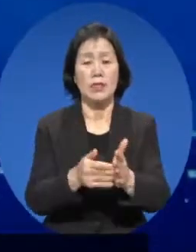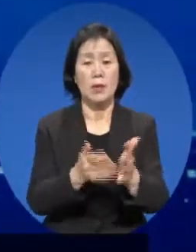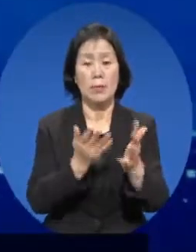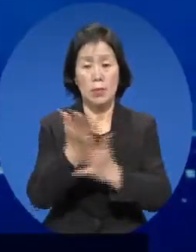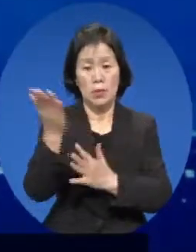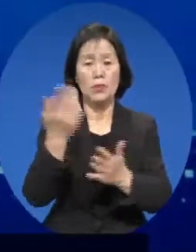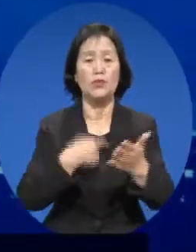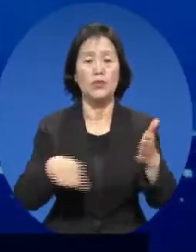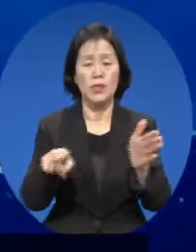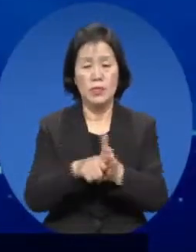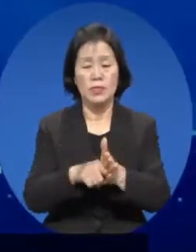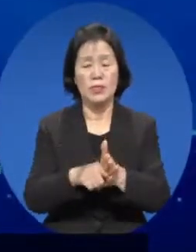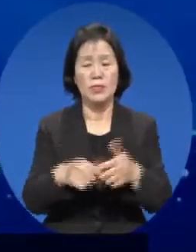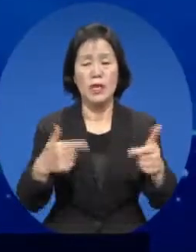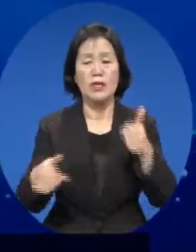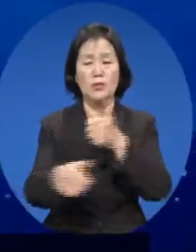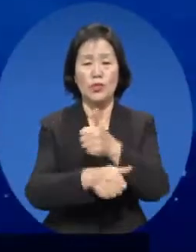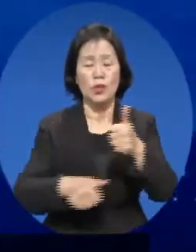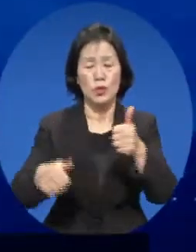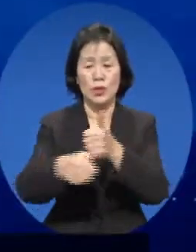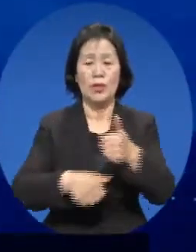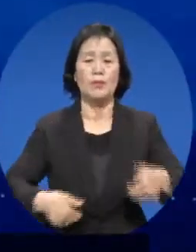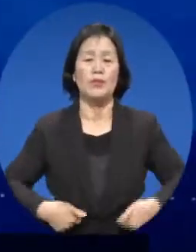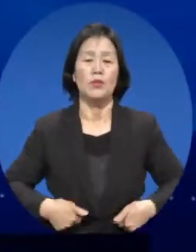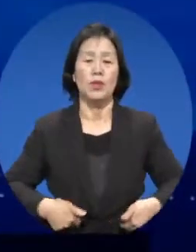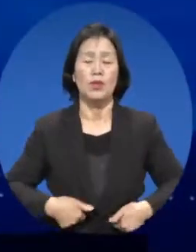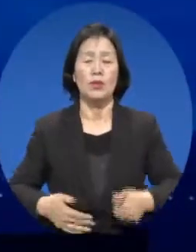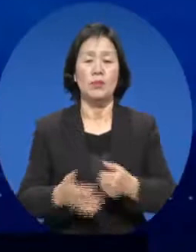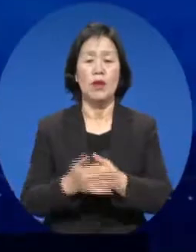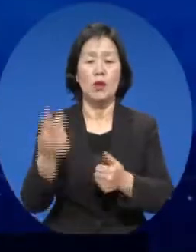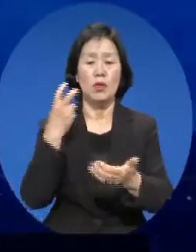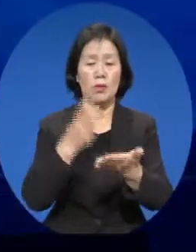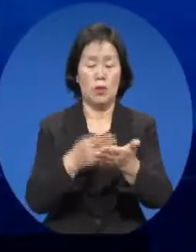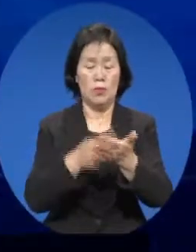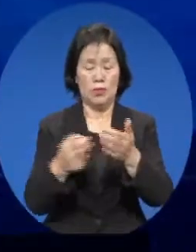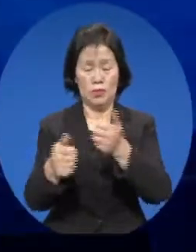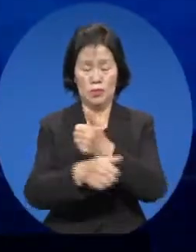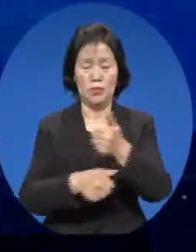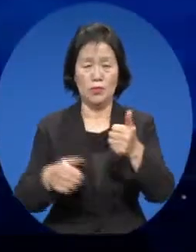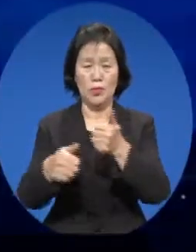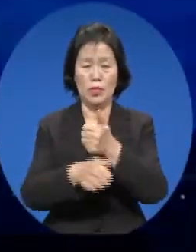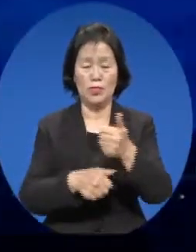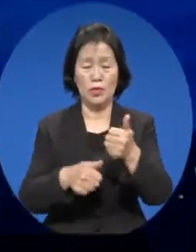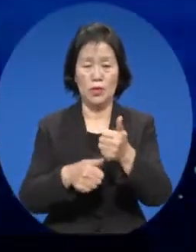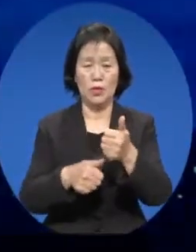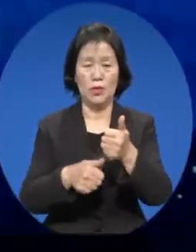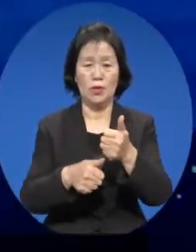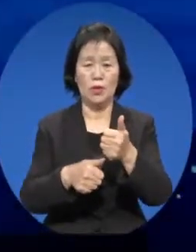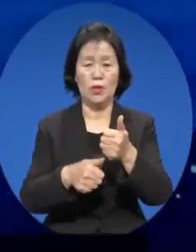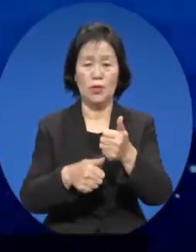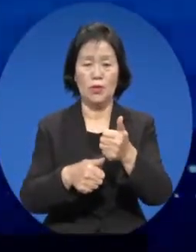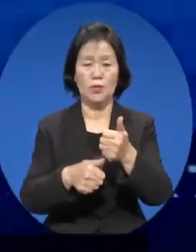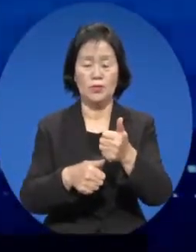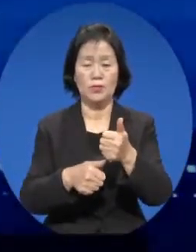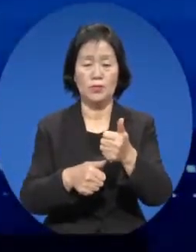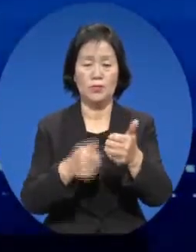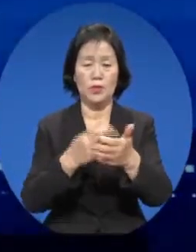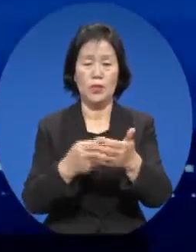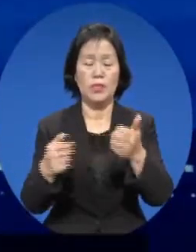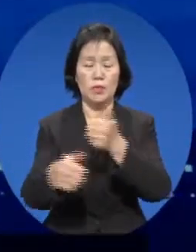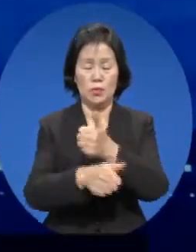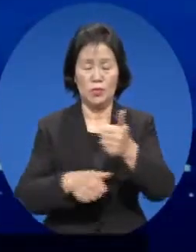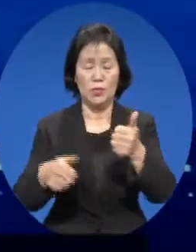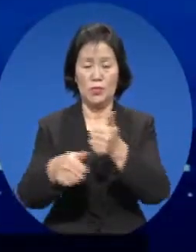되기 위해서는 상임위원회를 거쳐야 되는데 어제 봅 아니라 소위에서 2에서 법제처 법제사법위원회